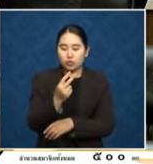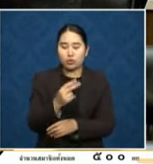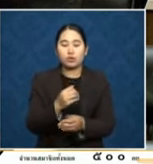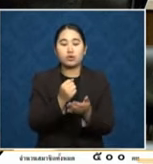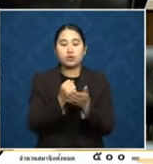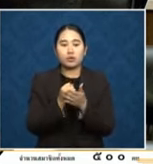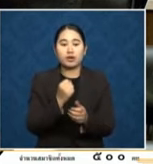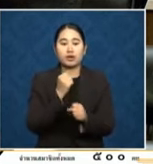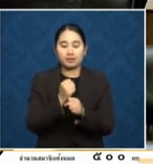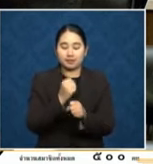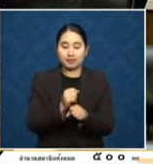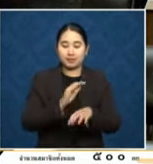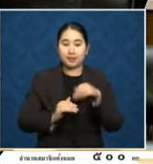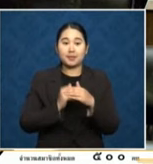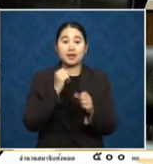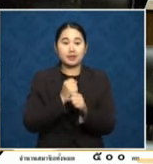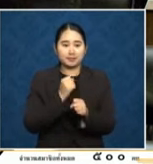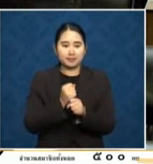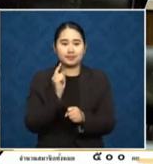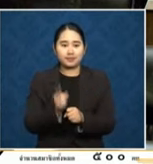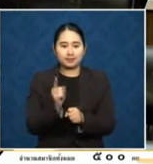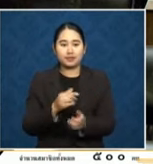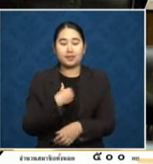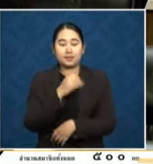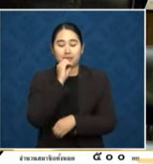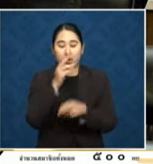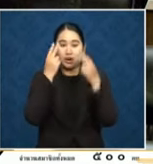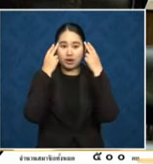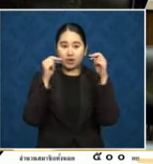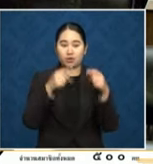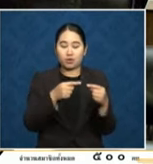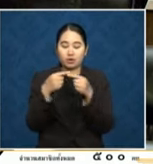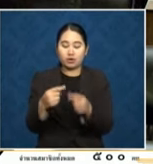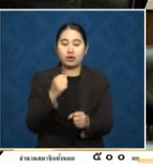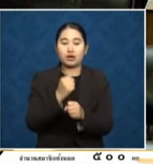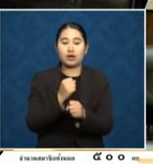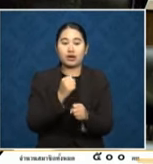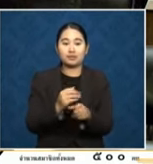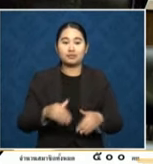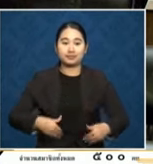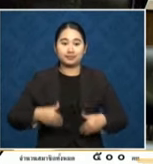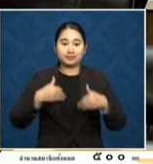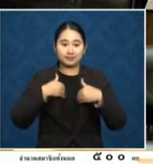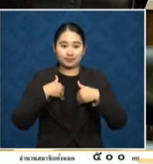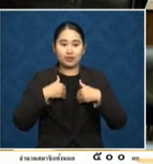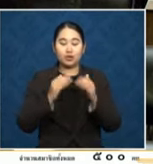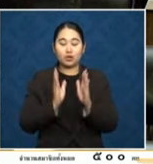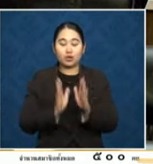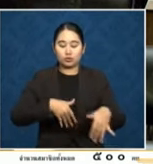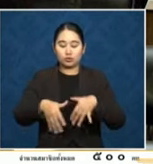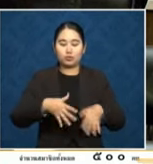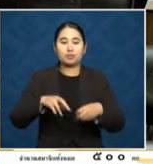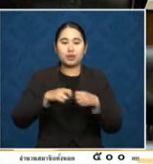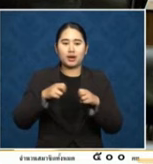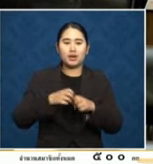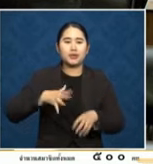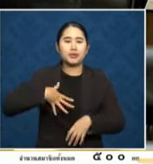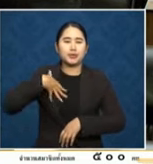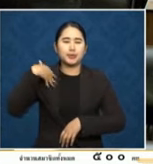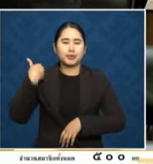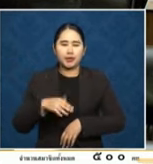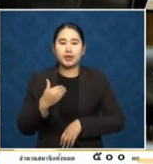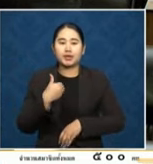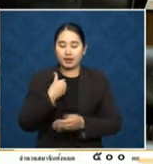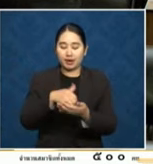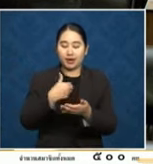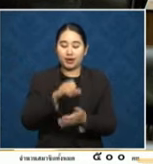บะเต้ามือซามดิฉันอยากจะเรียนท่านนายกรัฐมนตรีไปสัมผัสความเป็นอยู่ความยากลำบากของพี่น้องเกษตรกรด้วยนะคะ เพื่อจะ